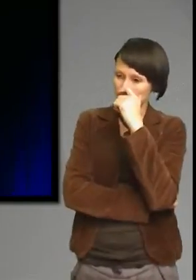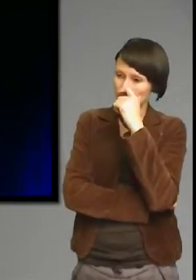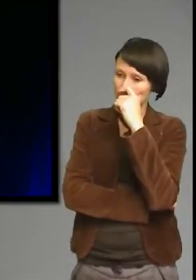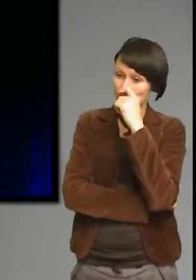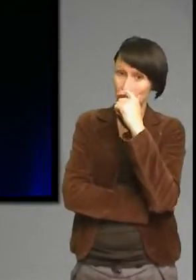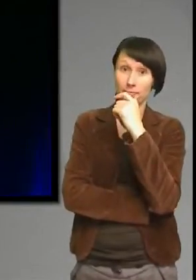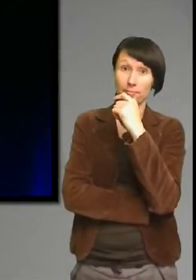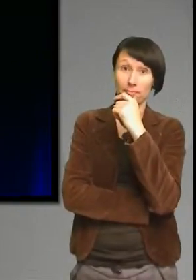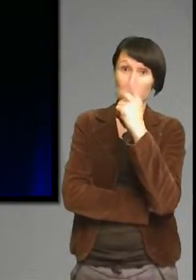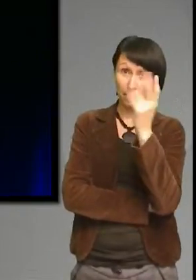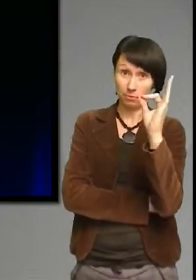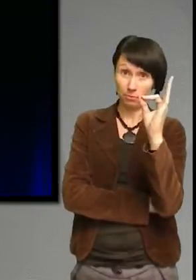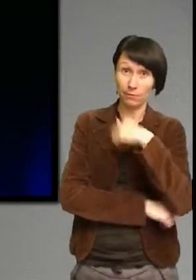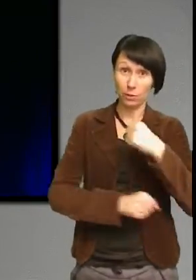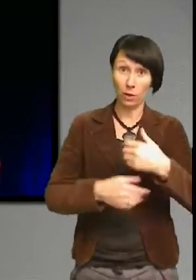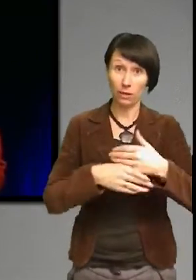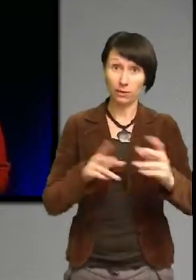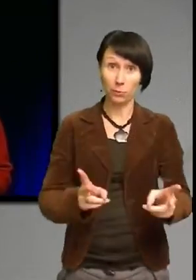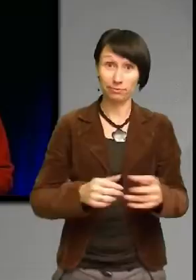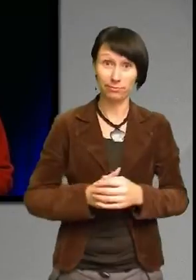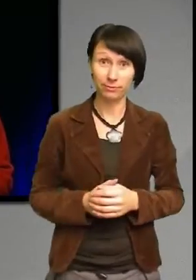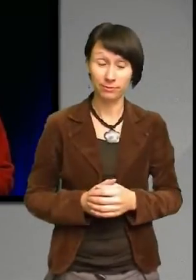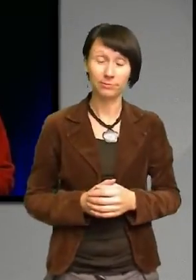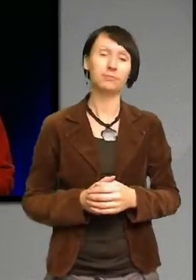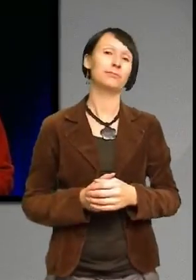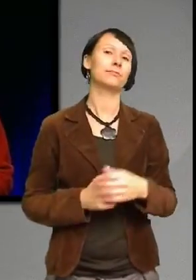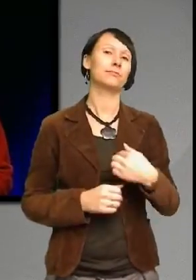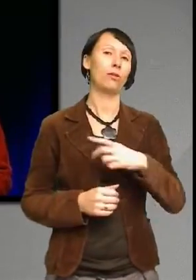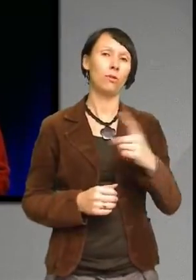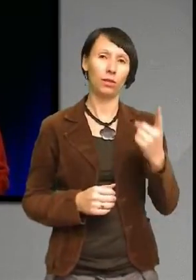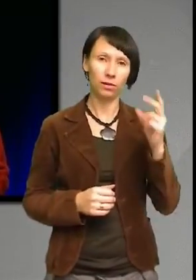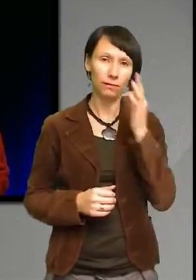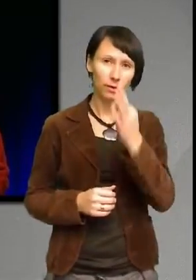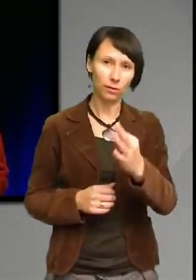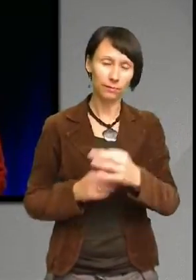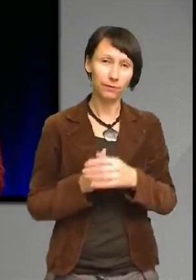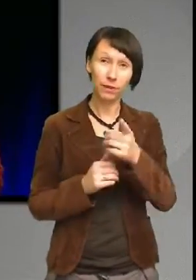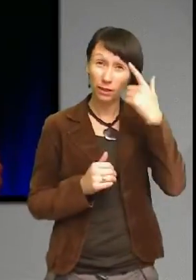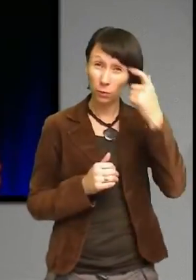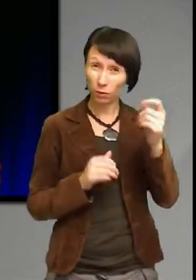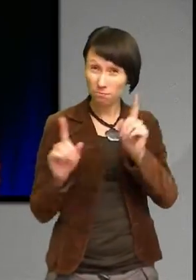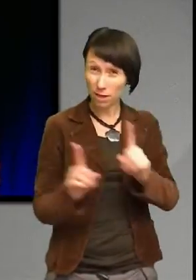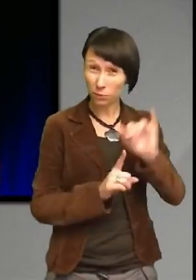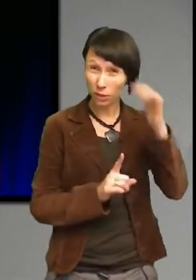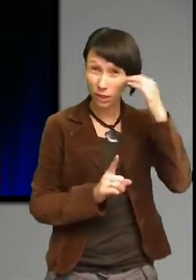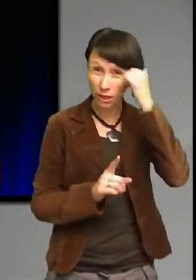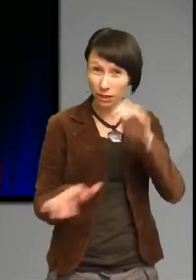Eller hur? Okej, en ny fråga. Tror ni att människorna i Indien reagerade likadant?